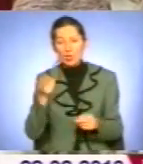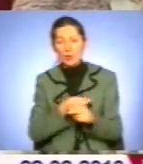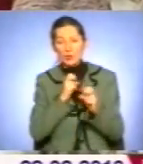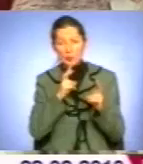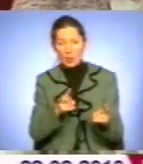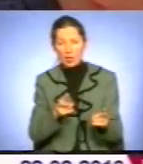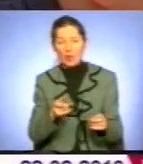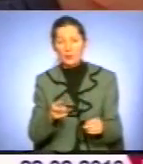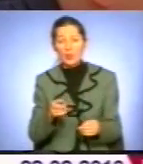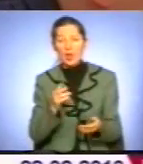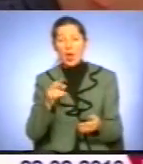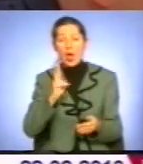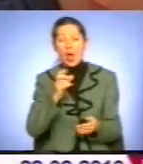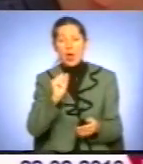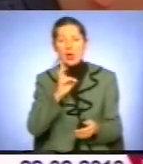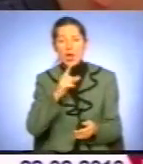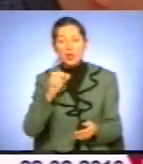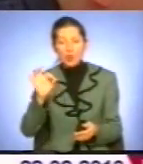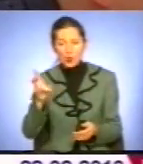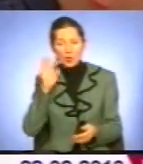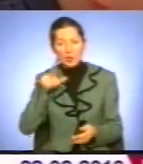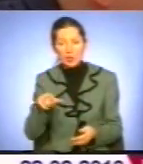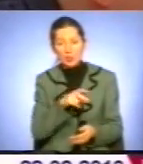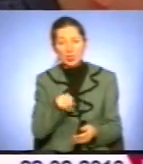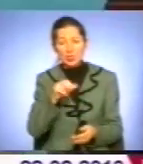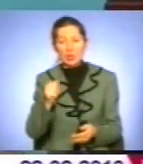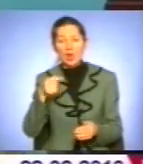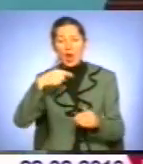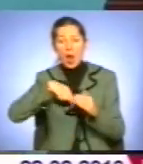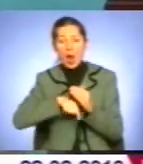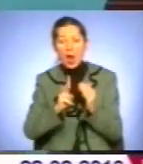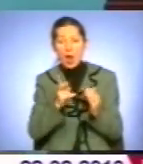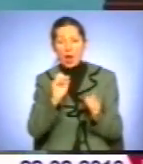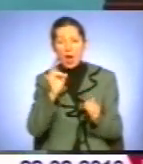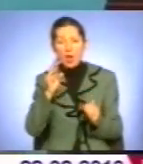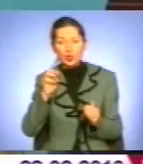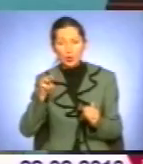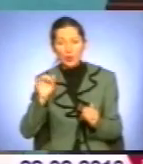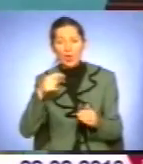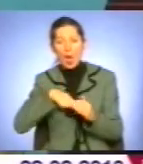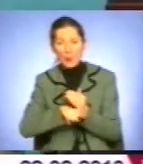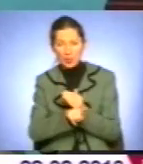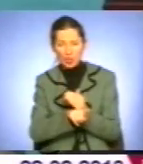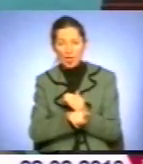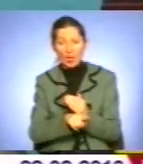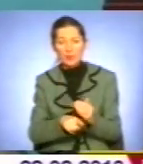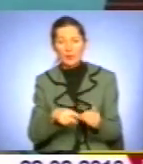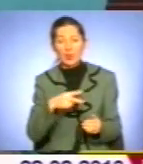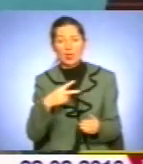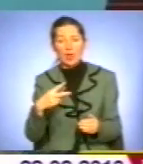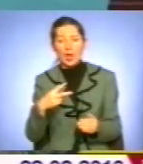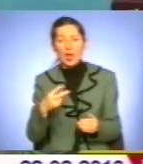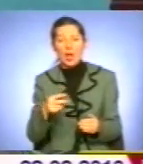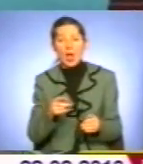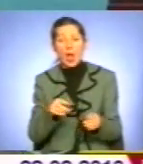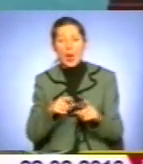природні парки, каньйон річки Дністер, 129 карстових печер. 30 січня 2009 року полуклубом